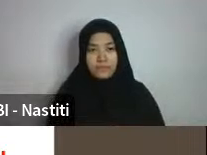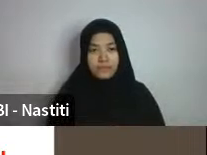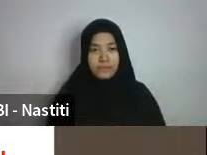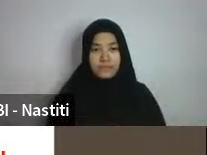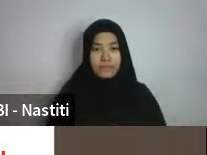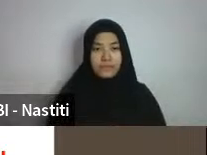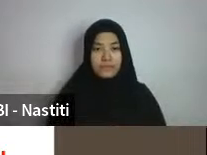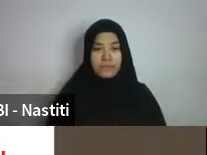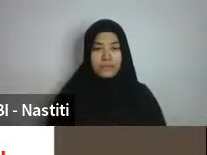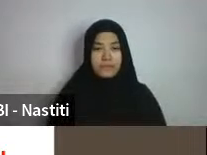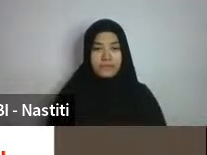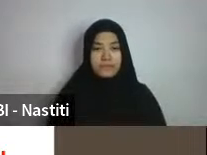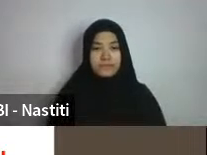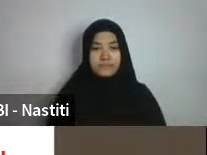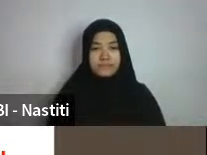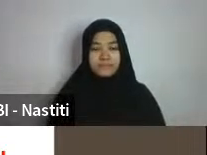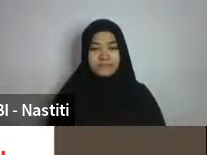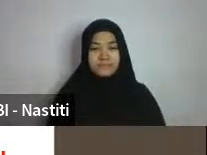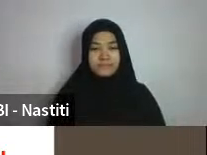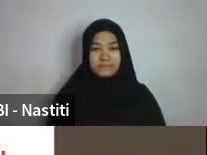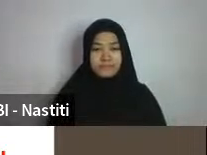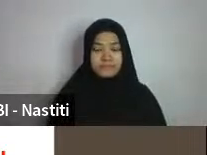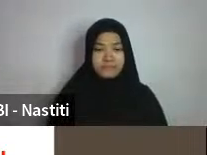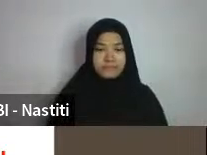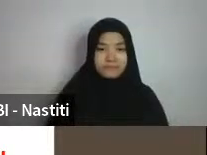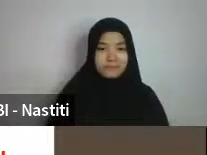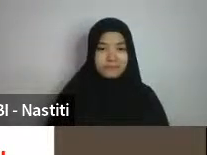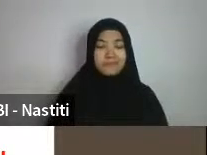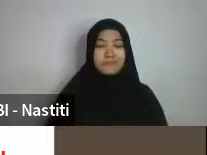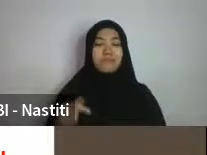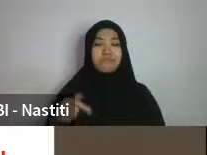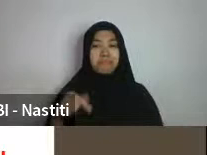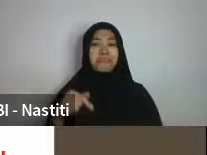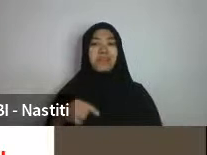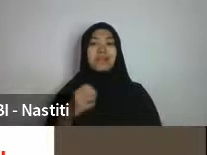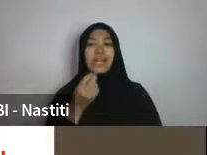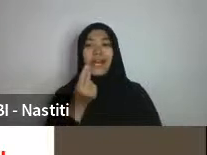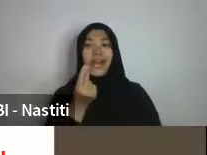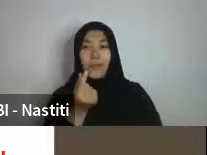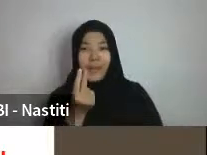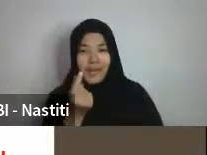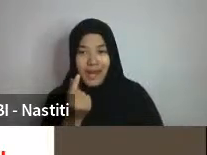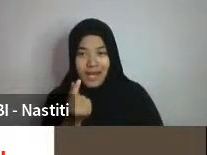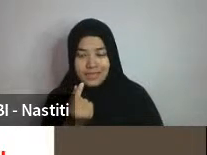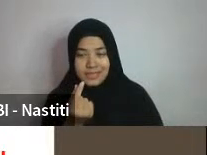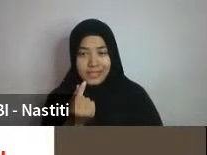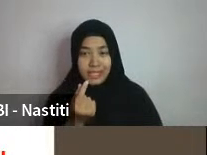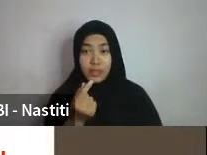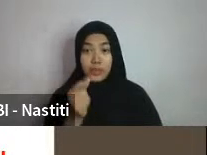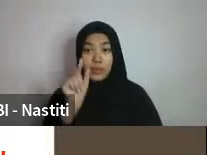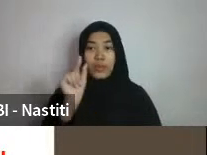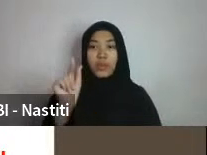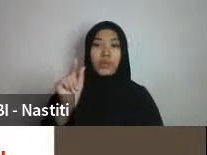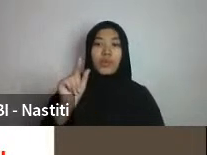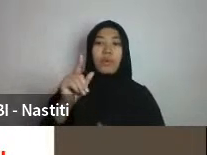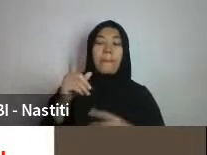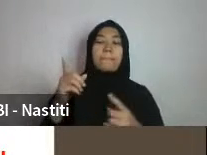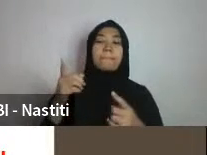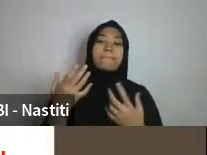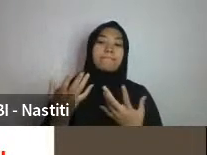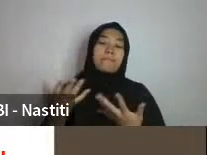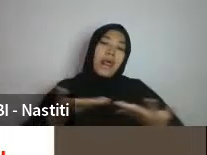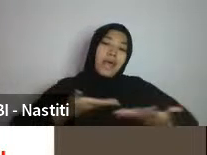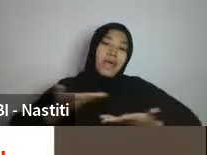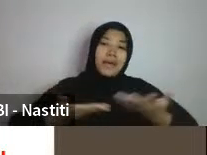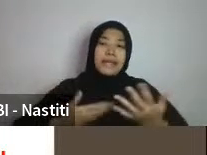untuk dibicarakan. Oke, ini ada beberapa rekomendasi. Memperlakukan pasien disabilitas mental dengan